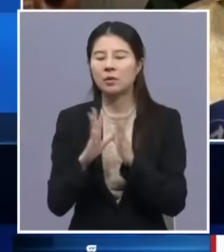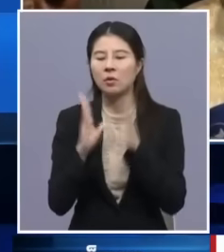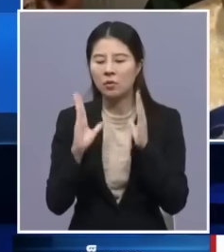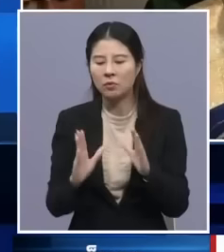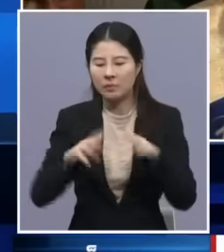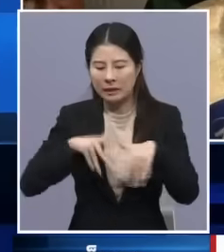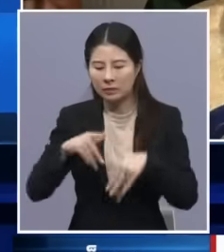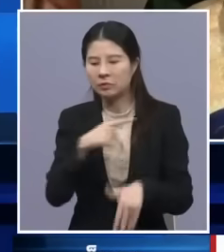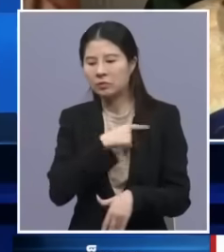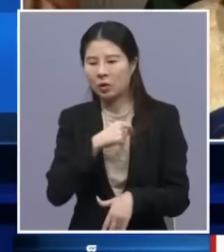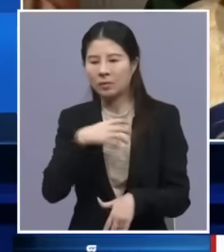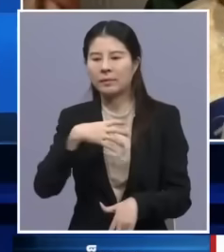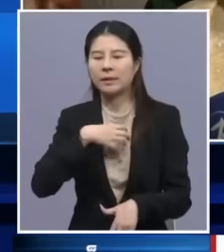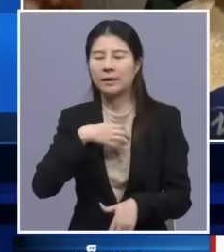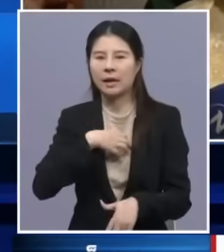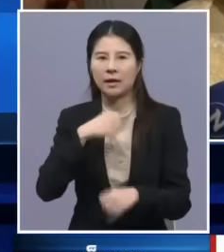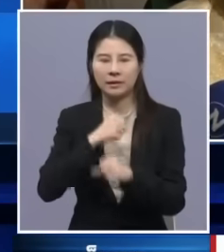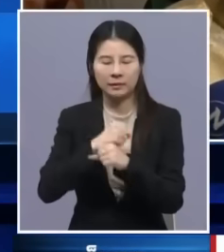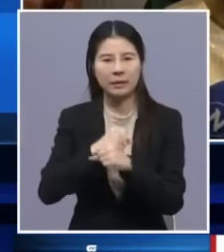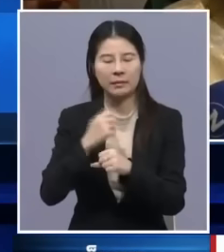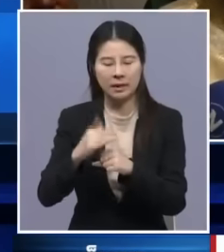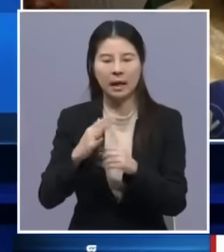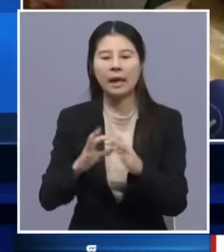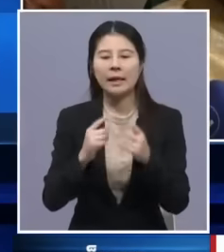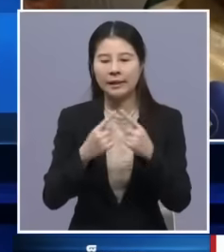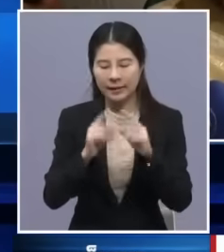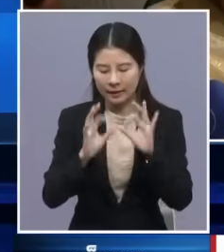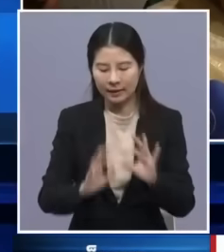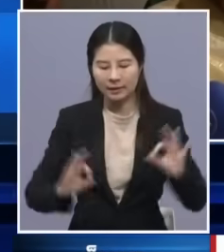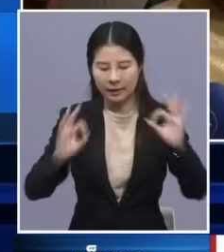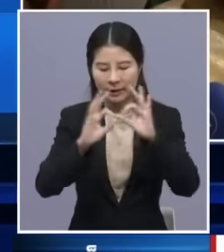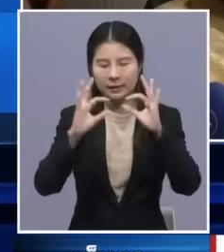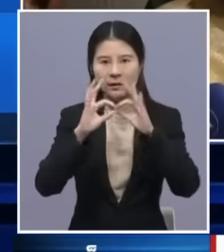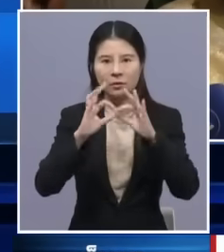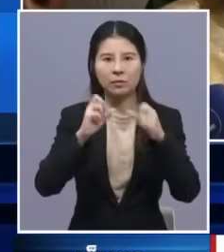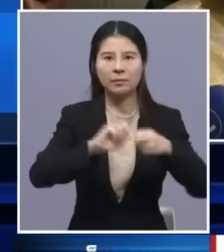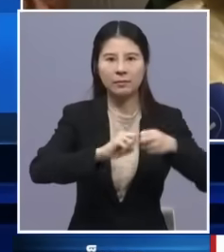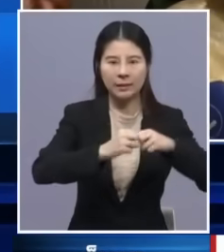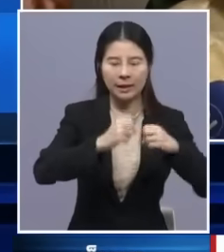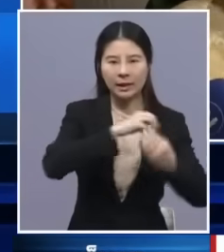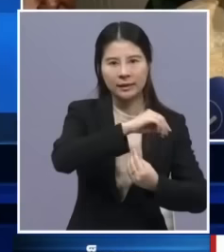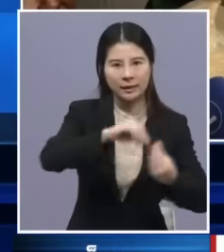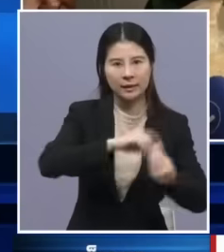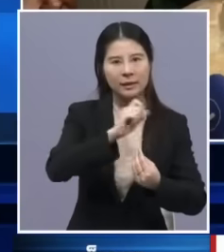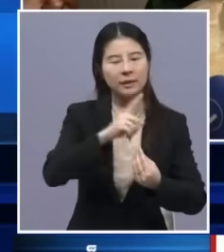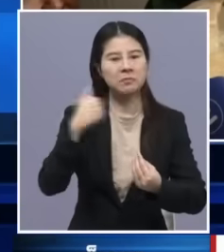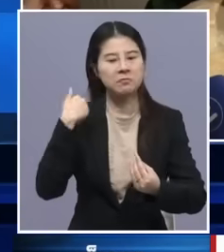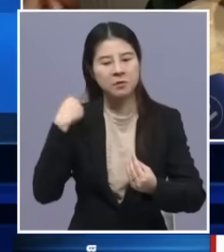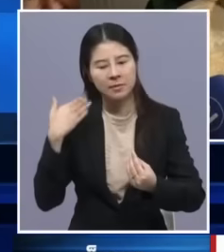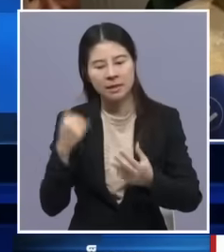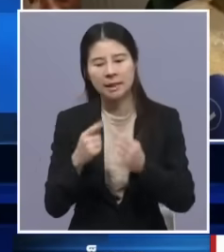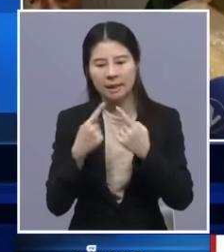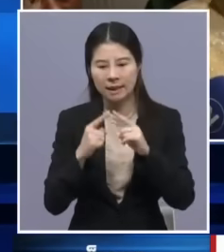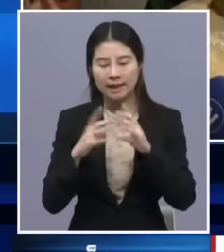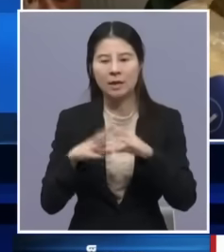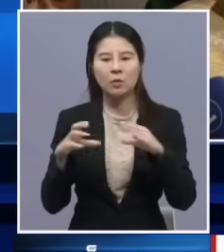ตรงนี้แหละเป็นเรื่องที่รัฐบาลจะต้องตอบคำถามและจะไปสัมพันธ์กับเรื่องที่ไม่ตรงปกตอนหาเสียงพูดเอาไว้อย่างนึงแต่ว่